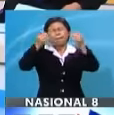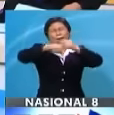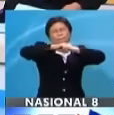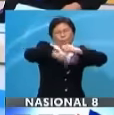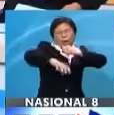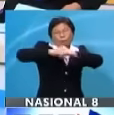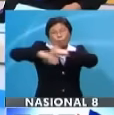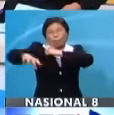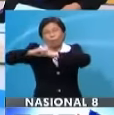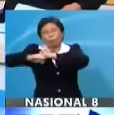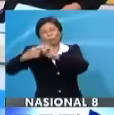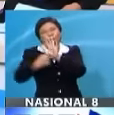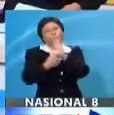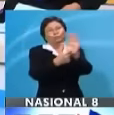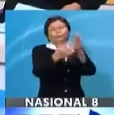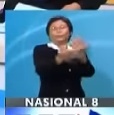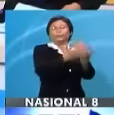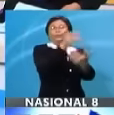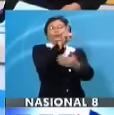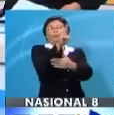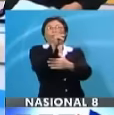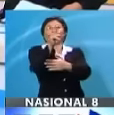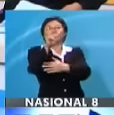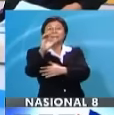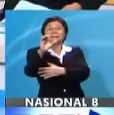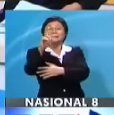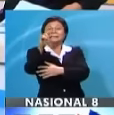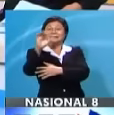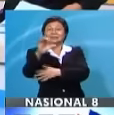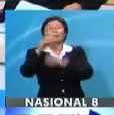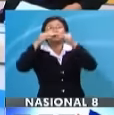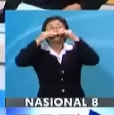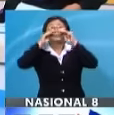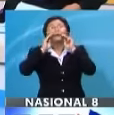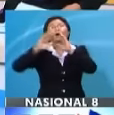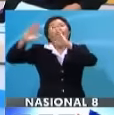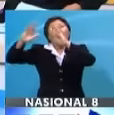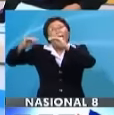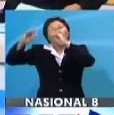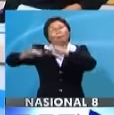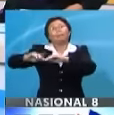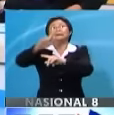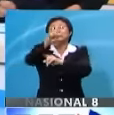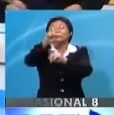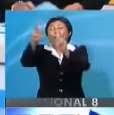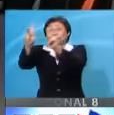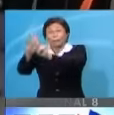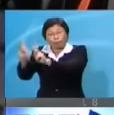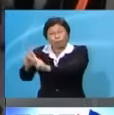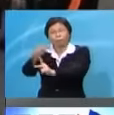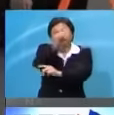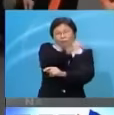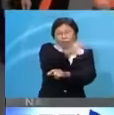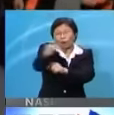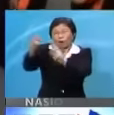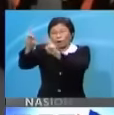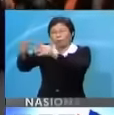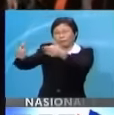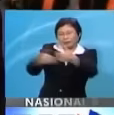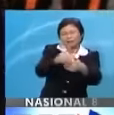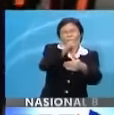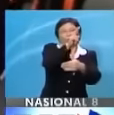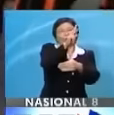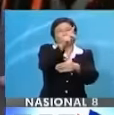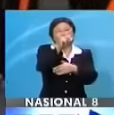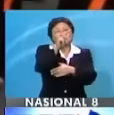promosi yang memperlihatkan kemudahan UCTC. Tan Sri Muhyiddin berharap setiap kampung yang berada berdekatan